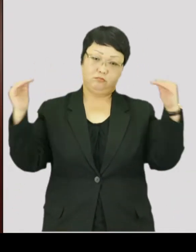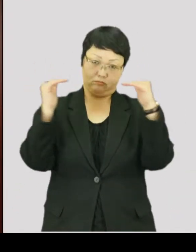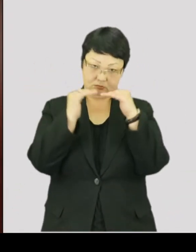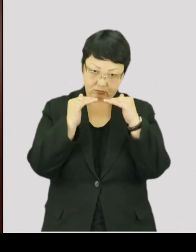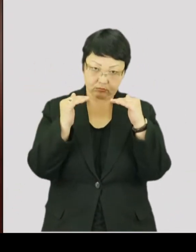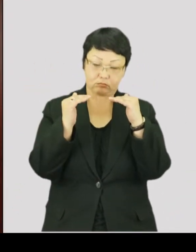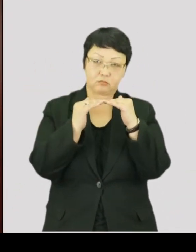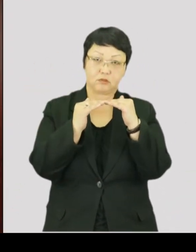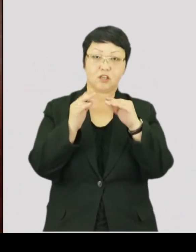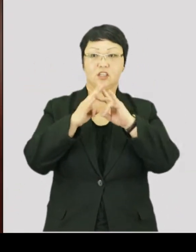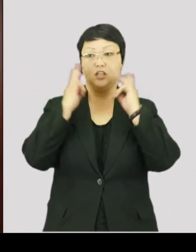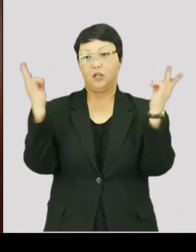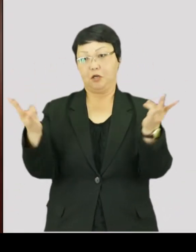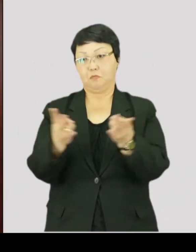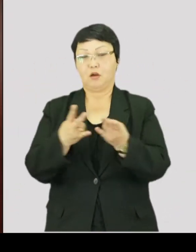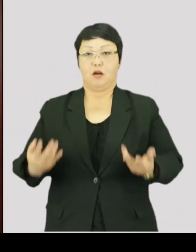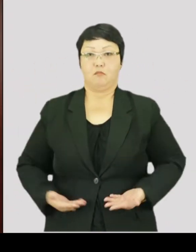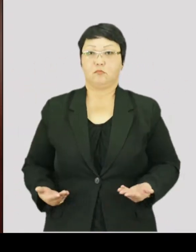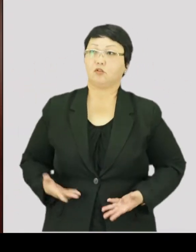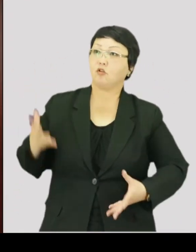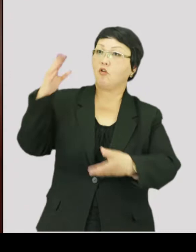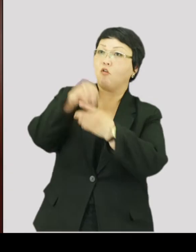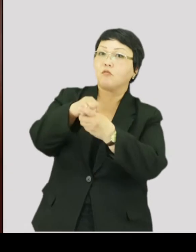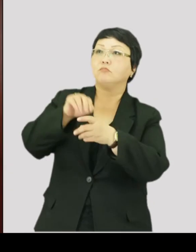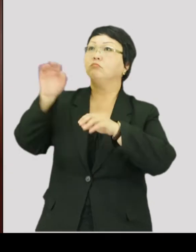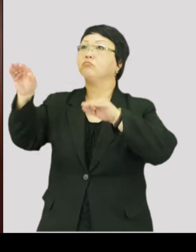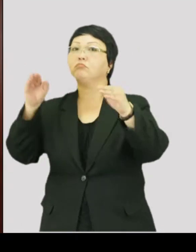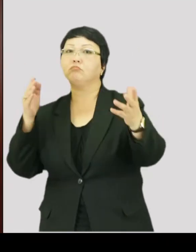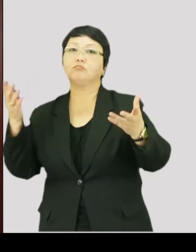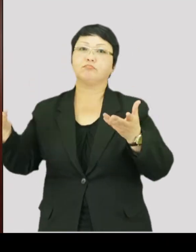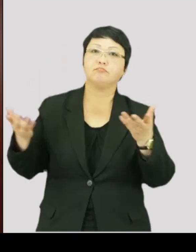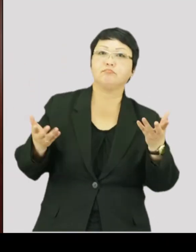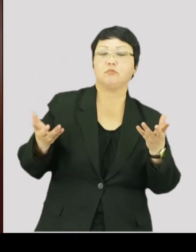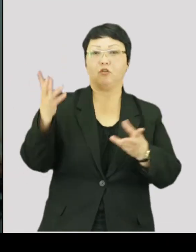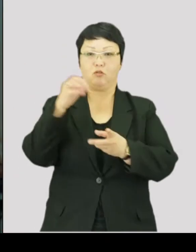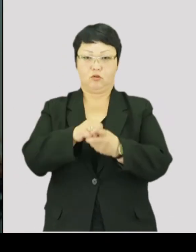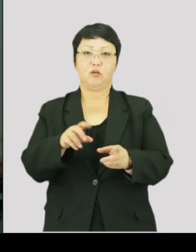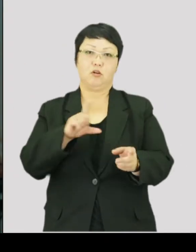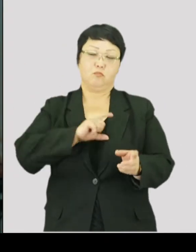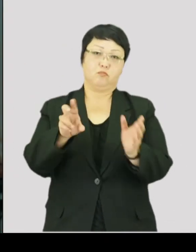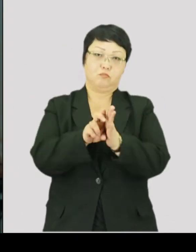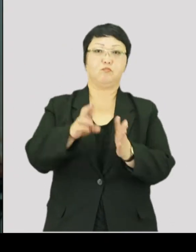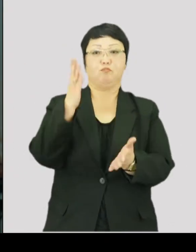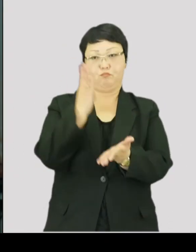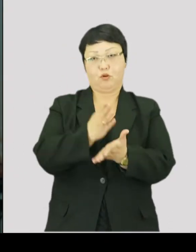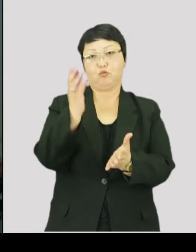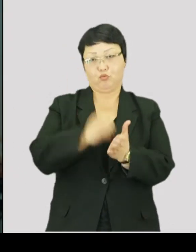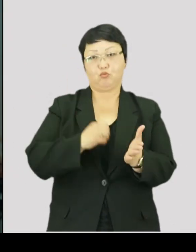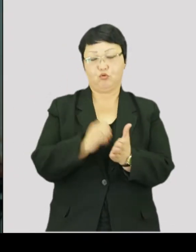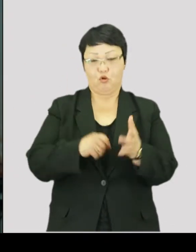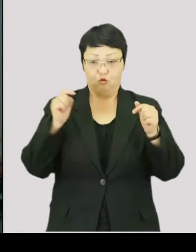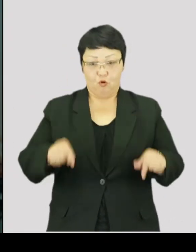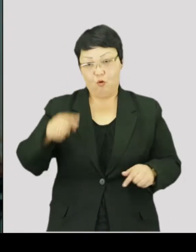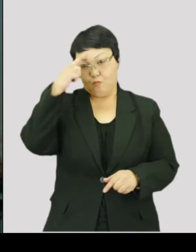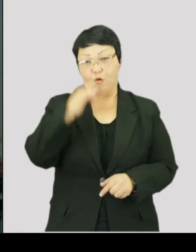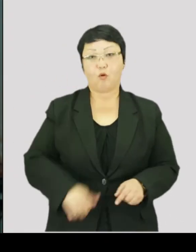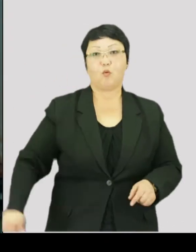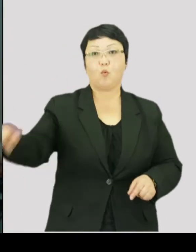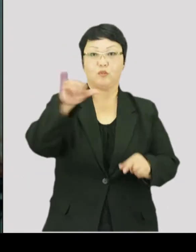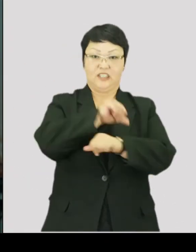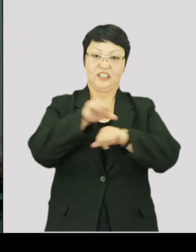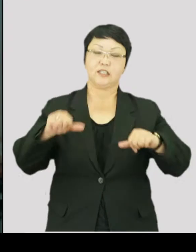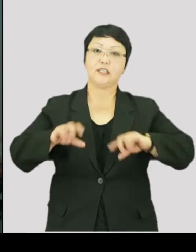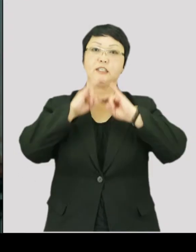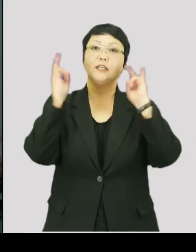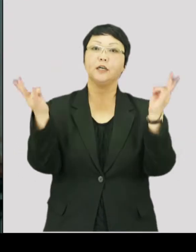эрхтэйгээр нийгмийн асуудалд оролцох боломжтой байх ёстой. Гэтэ өнөөдөр Монголд яг иргэний